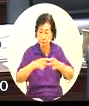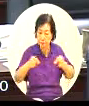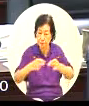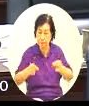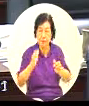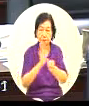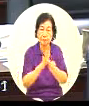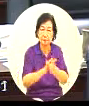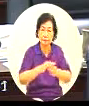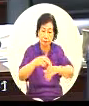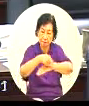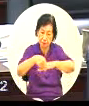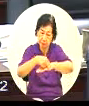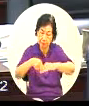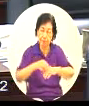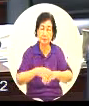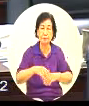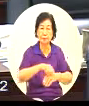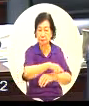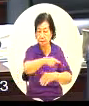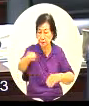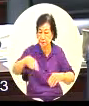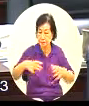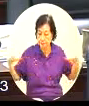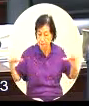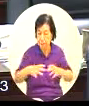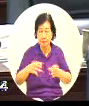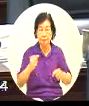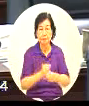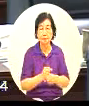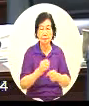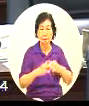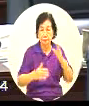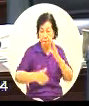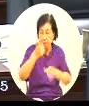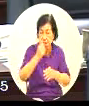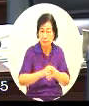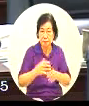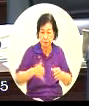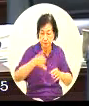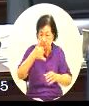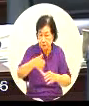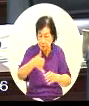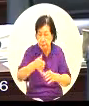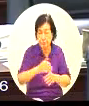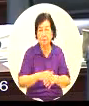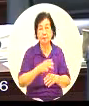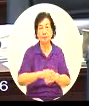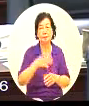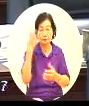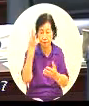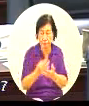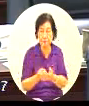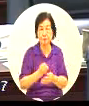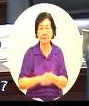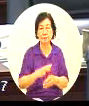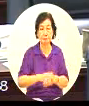吼，大家拢有参与，会从市场伊个系统在做啊吼。伊发觉讲，真正无同款